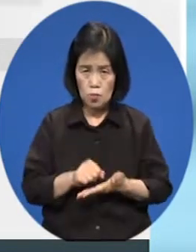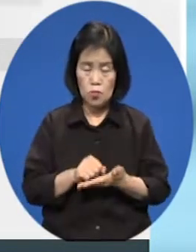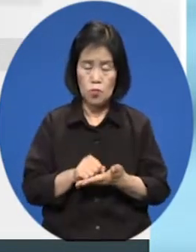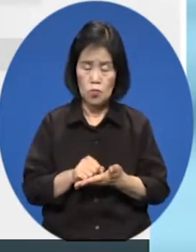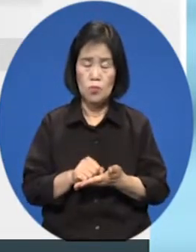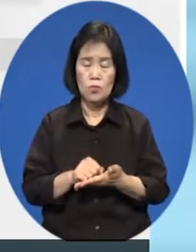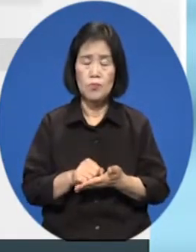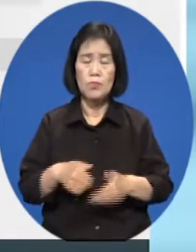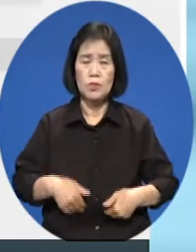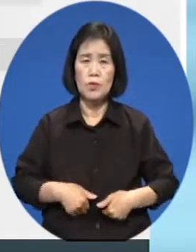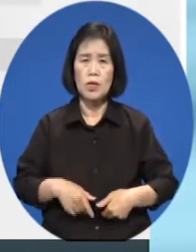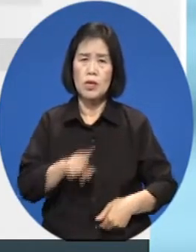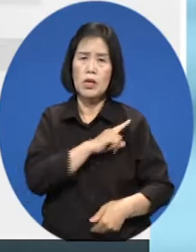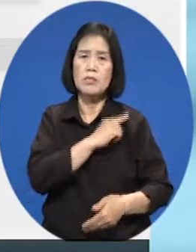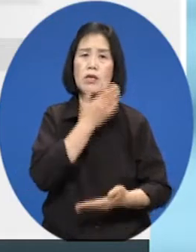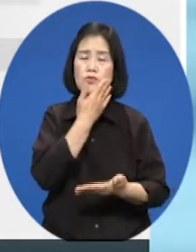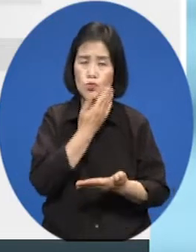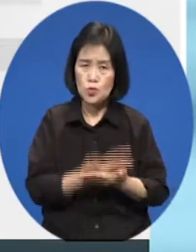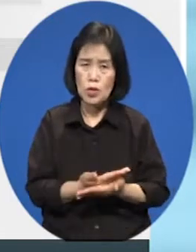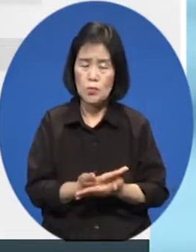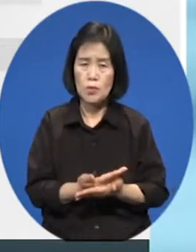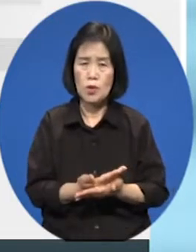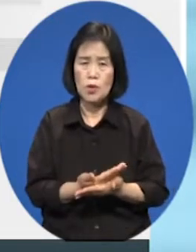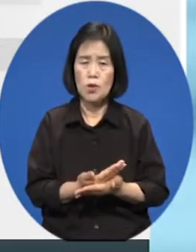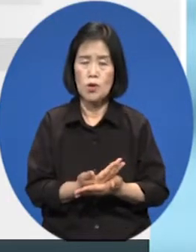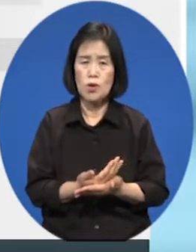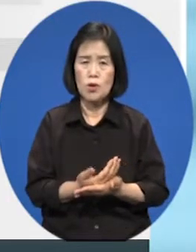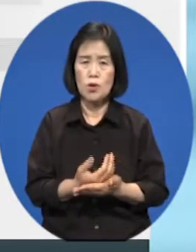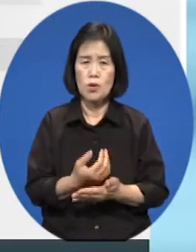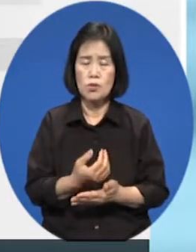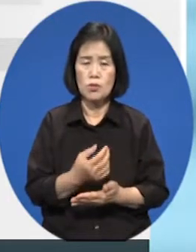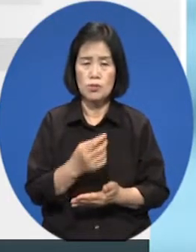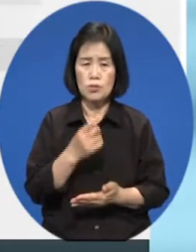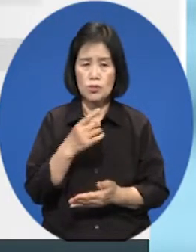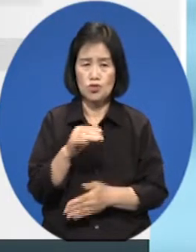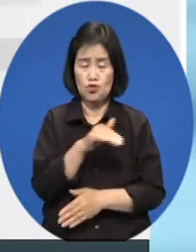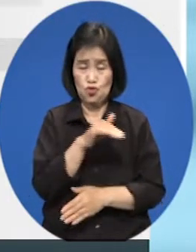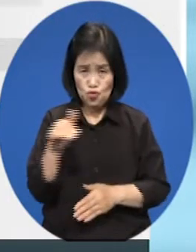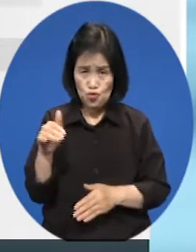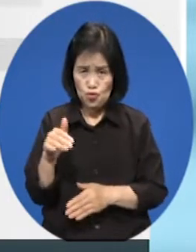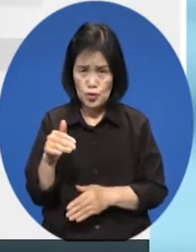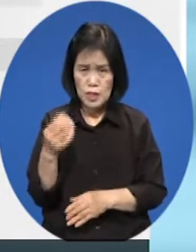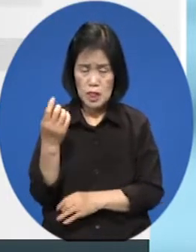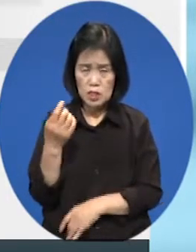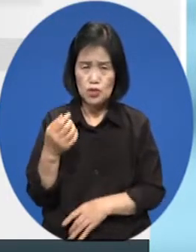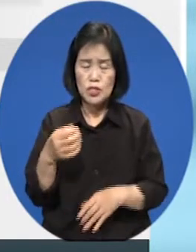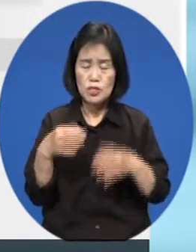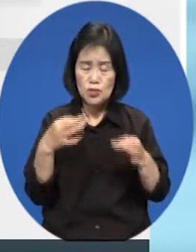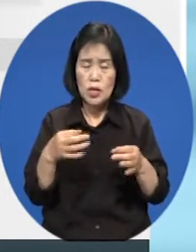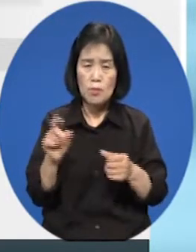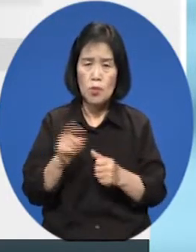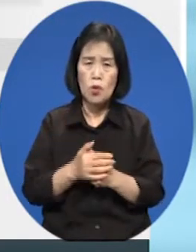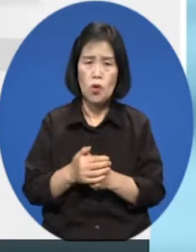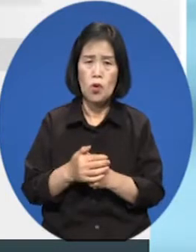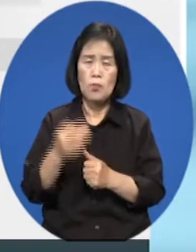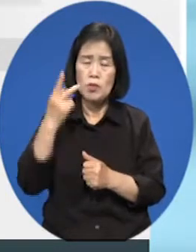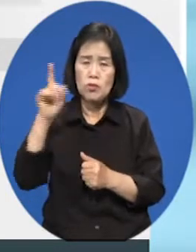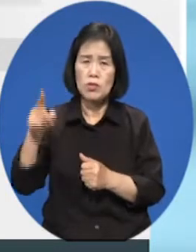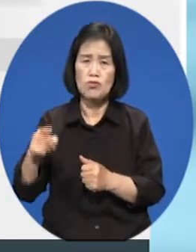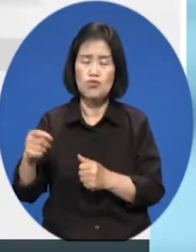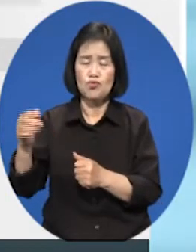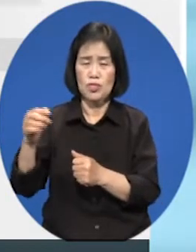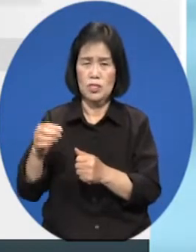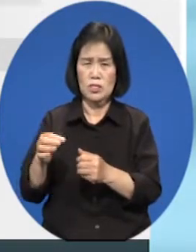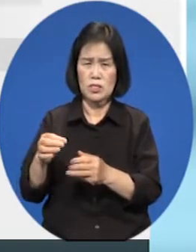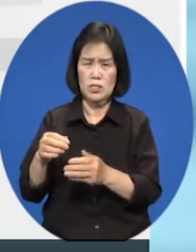같고요. 가장 중요한 거는 이제 연준의 스탠스겠죠. 근데 연준의 이제 자넷 옐린이 어제 그런 얘기를 했죠. 우리는 인플레이션